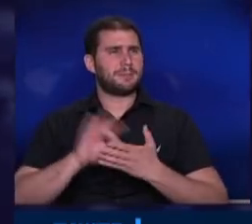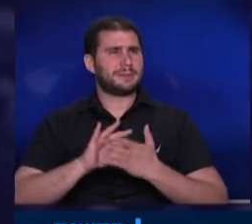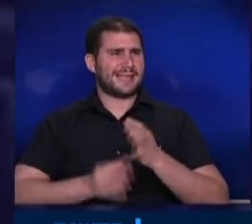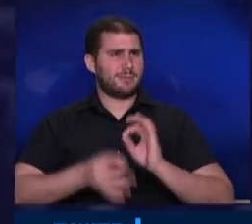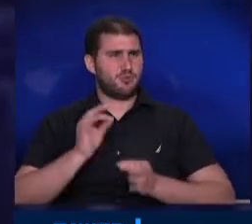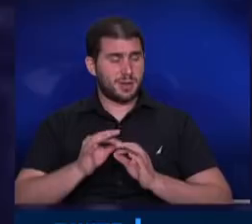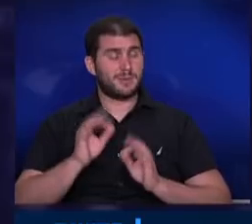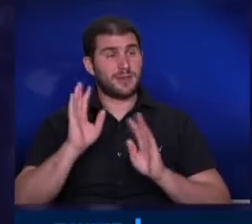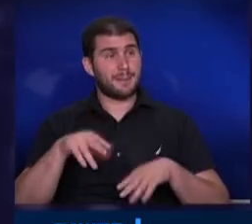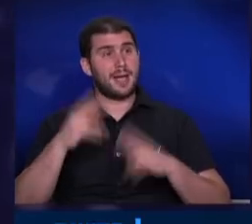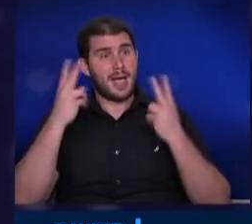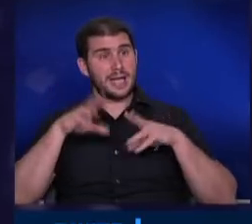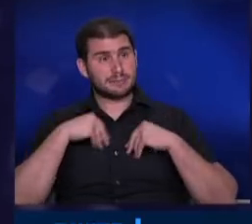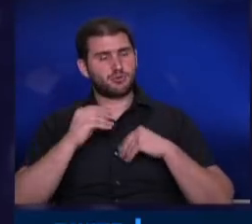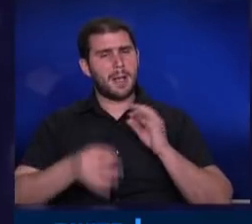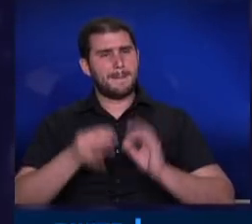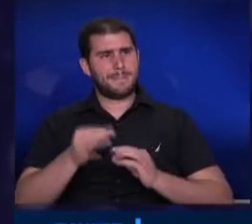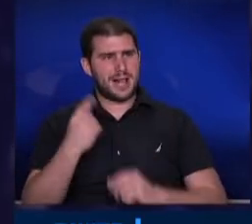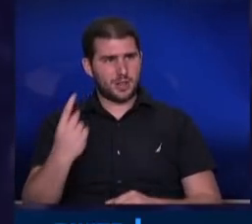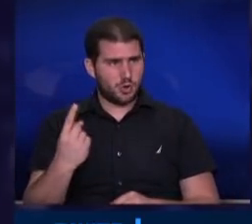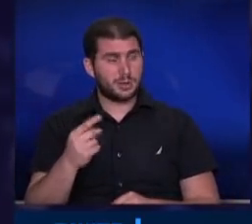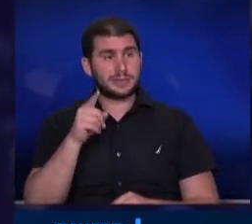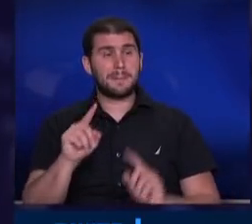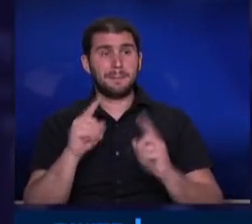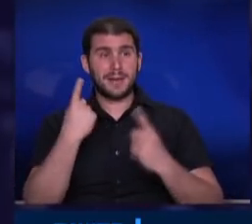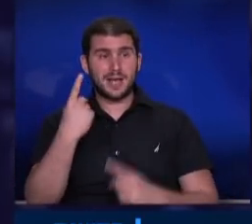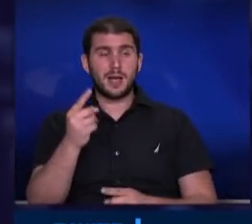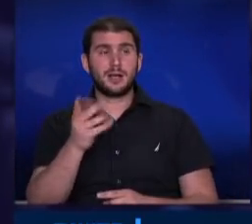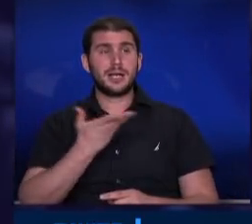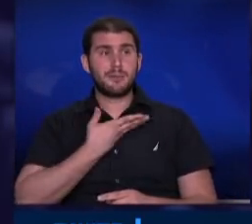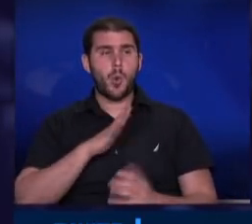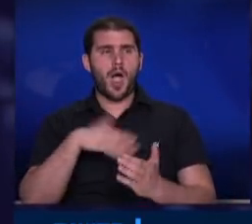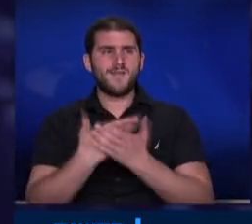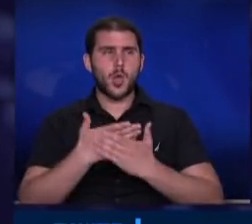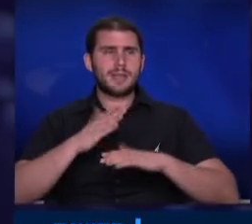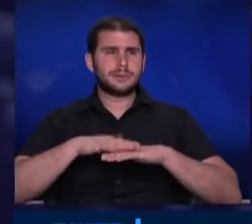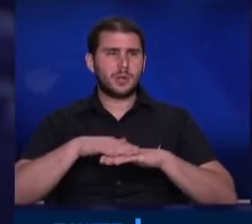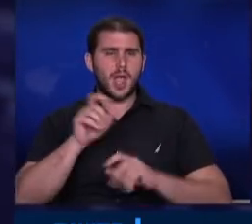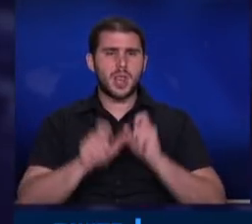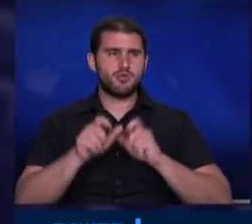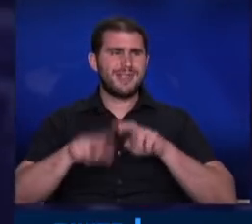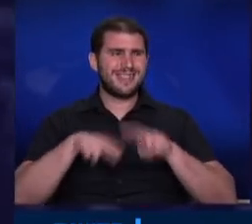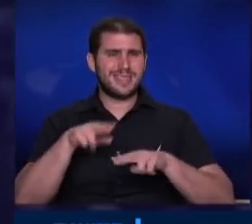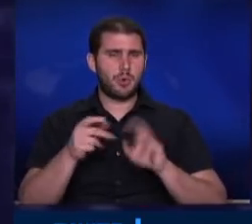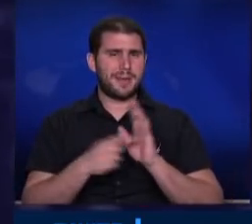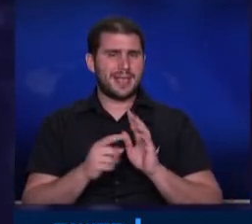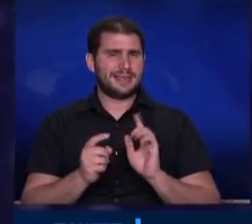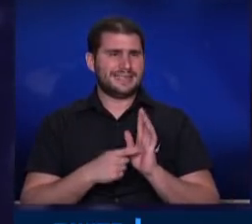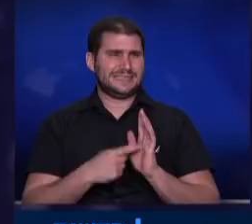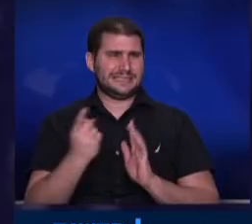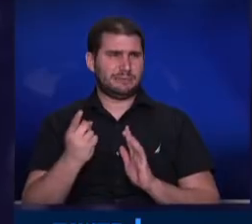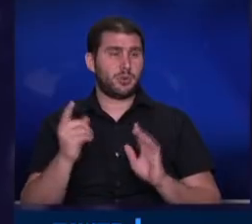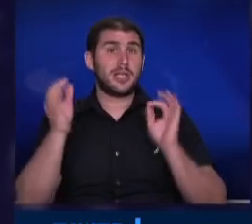המשפטים, לרבות הסכמה של הפרקליטות. מדובר במקרה בו נתקבלו חוות דעת מקצועיות על ידי גורמי טיפול בגין נסיבות